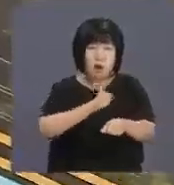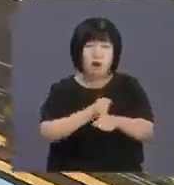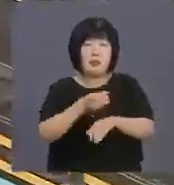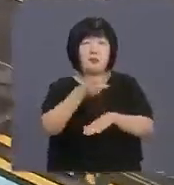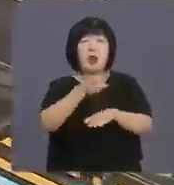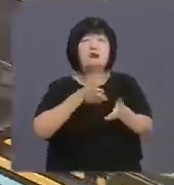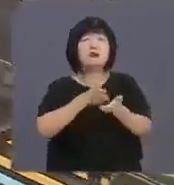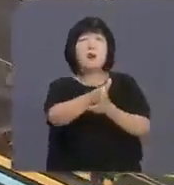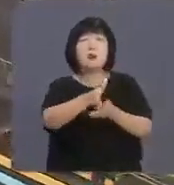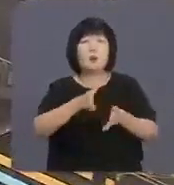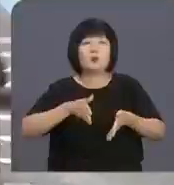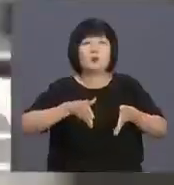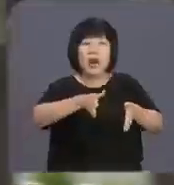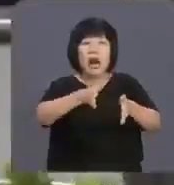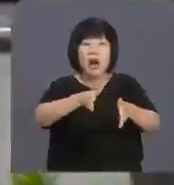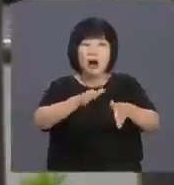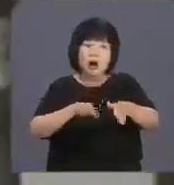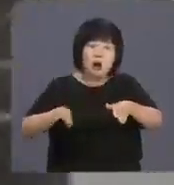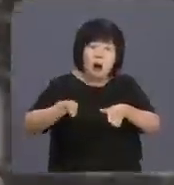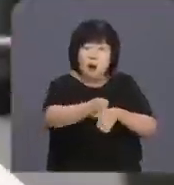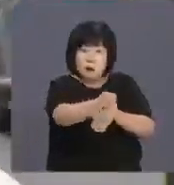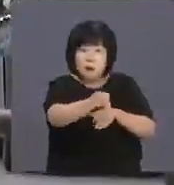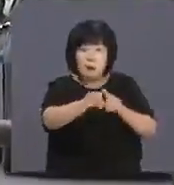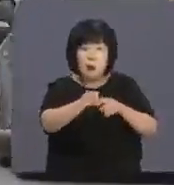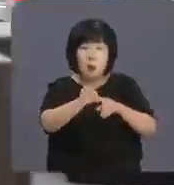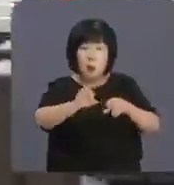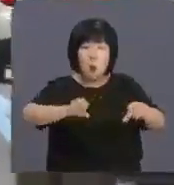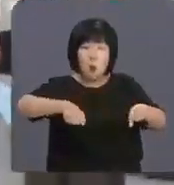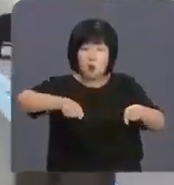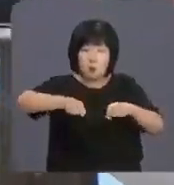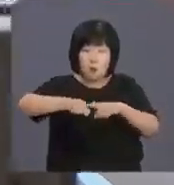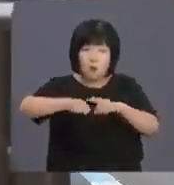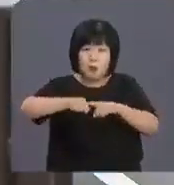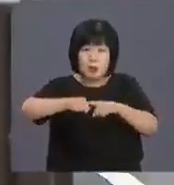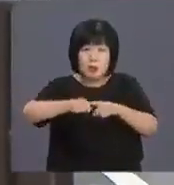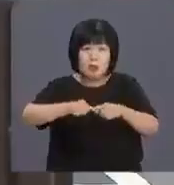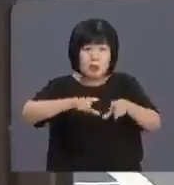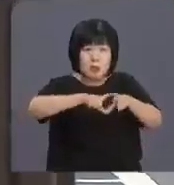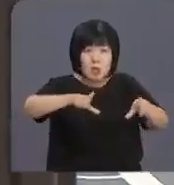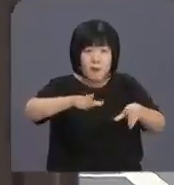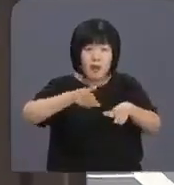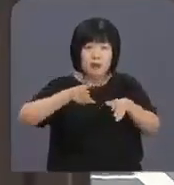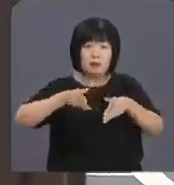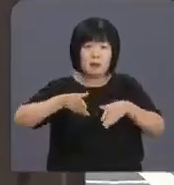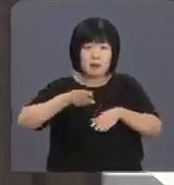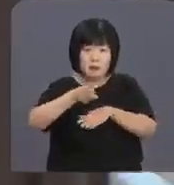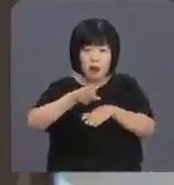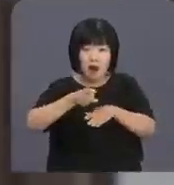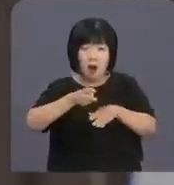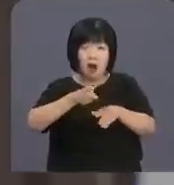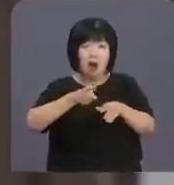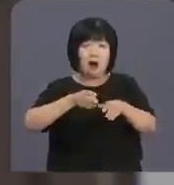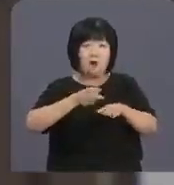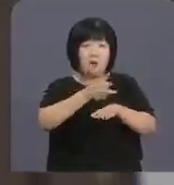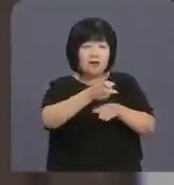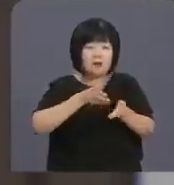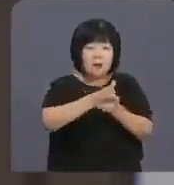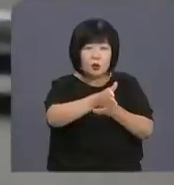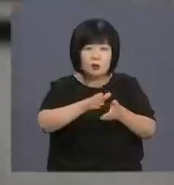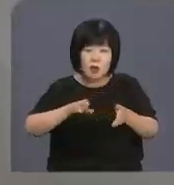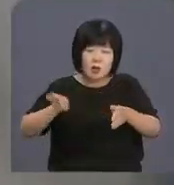차로입니다. 앞지르기를 하려는 이 오토바이는 일반 차로와 버스 전용 차로 사이를 지그재그로